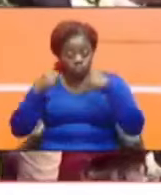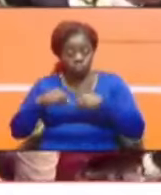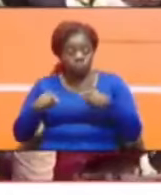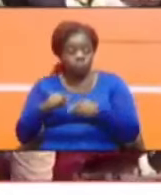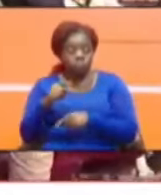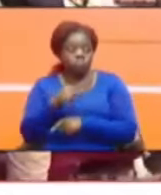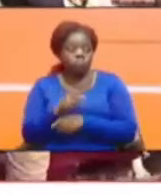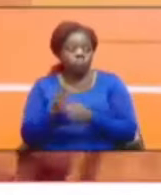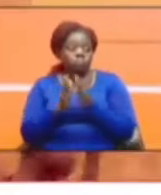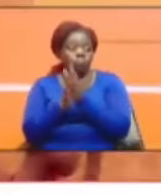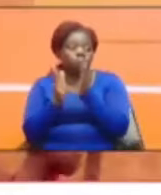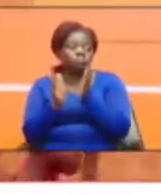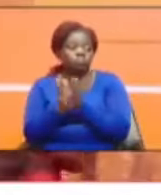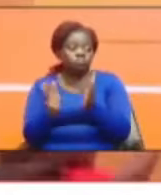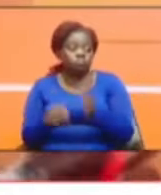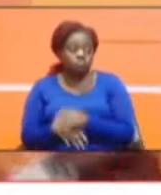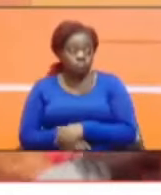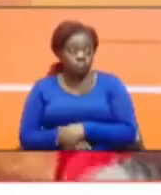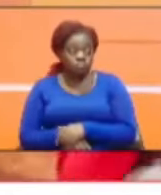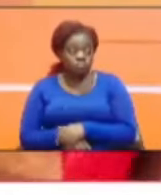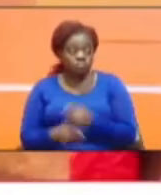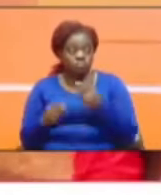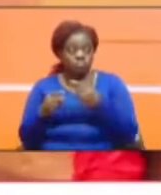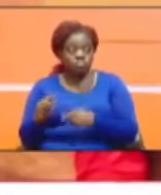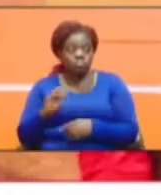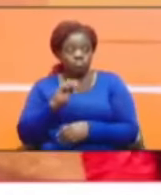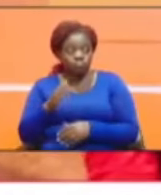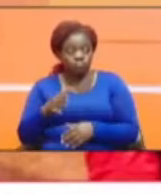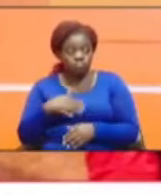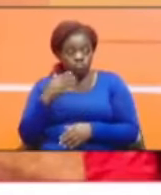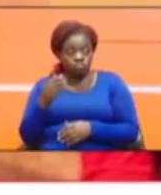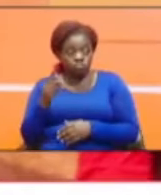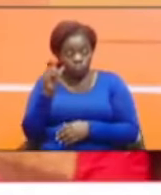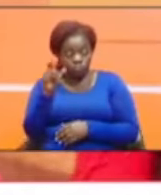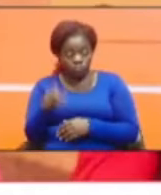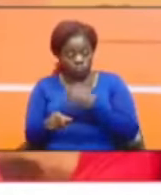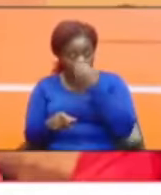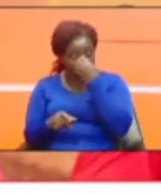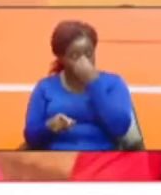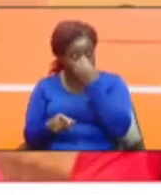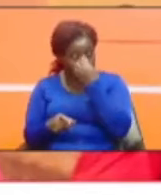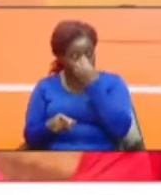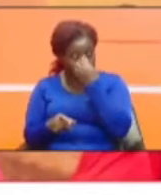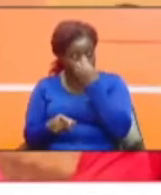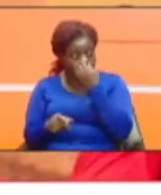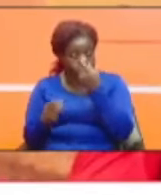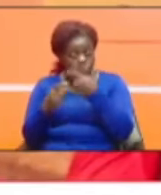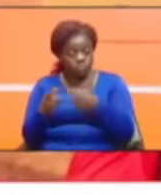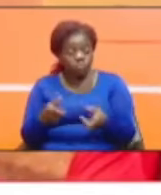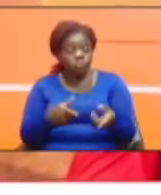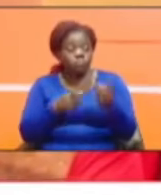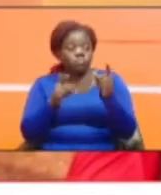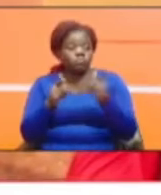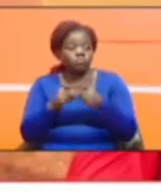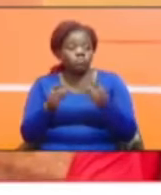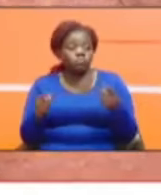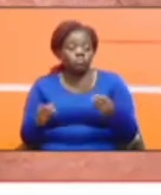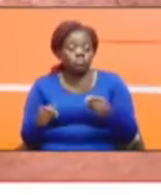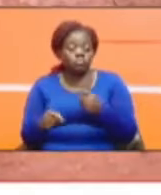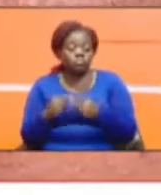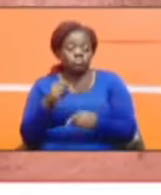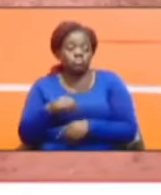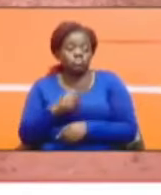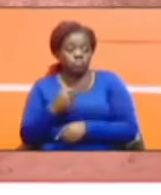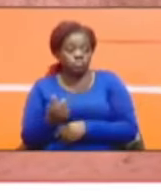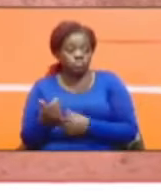Joseph Mbazira wanyinyula. Leo mukyala ade customer wa kumutwala bunaku mbiri talayo na chini. Chini ya mazo mmoku bana ina yekuba na eji ya mula mbwezi.